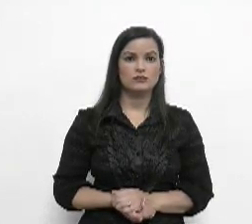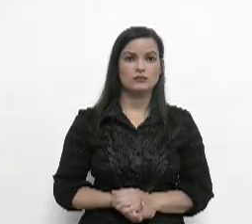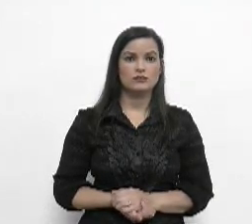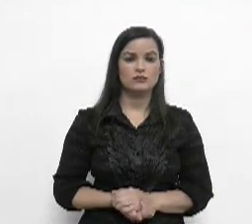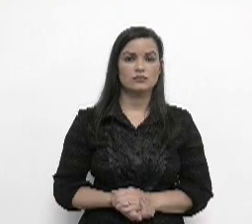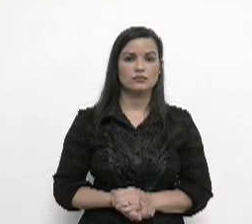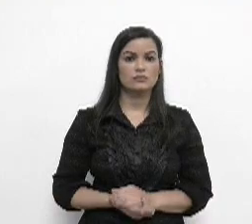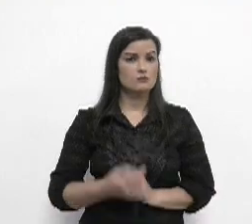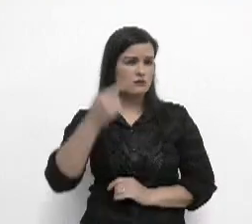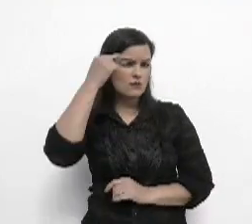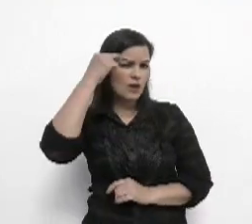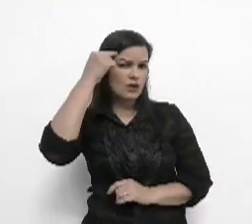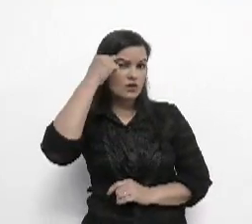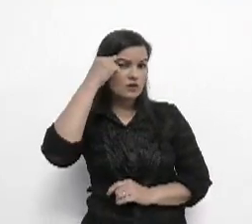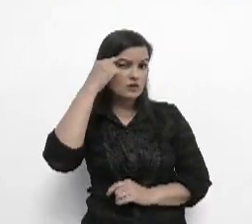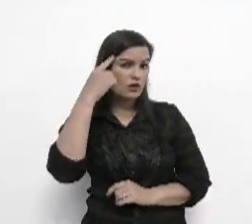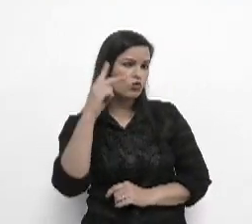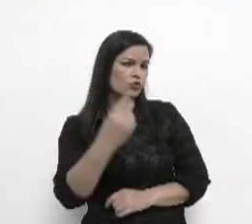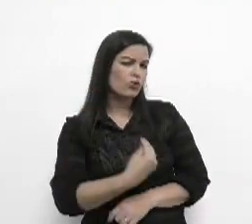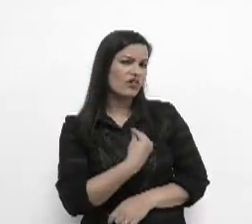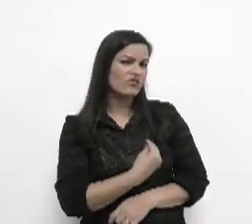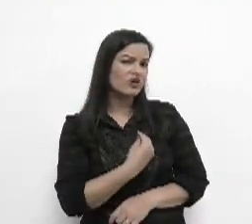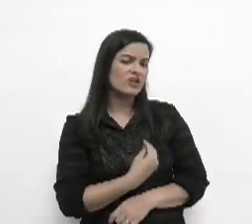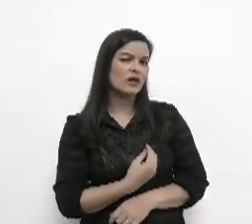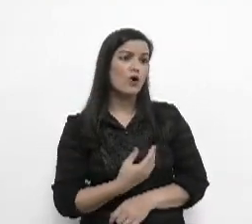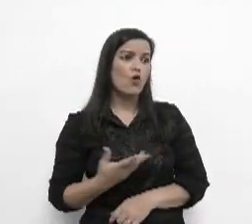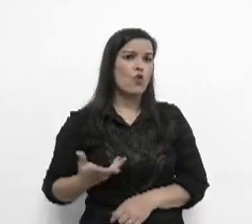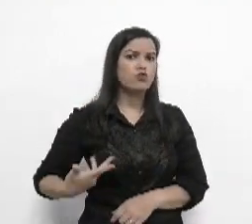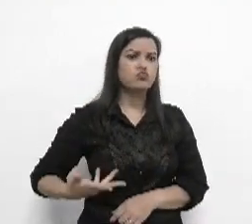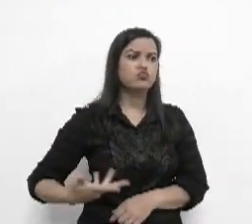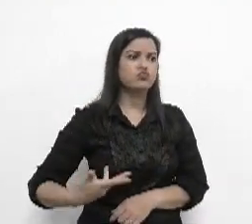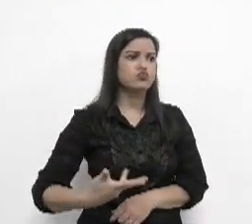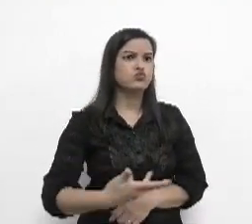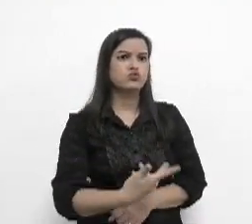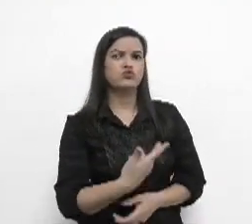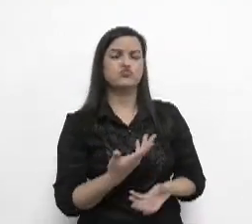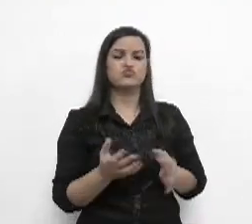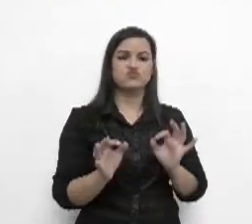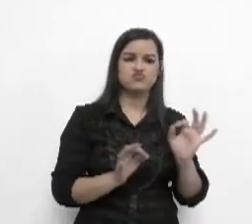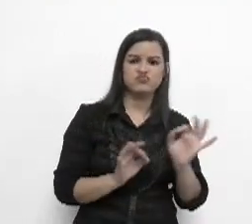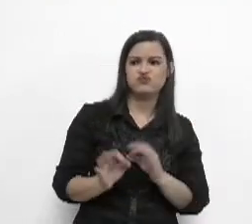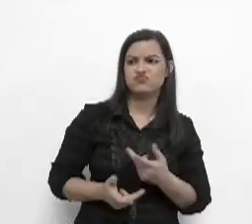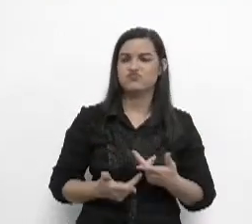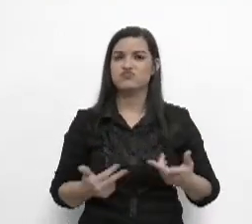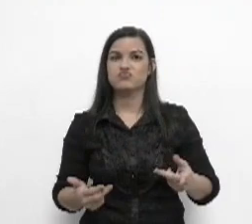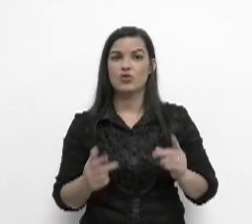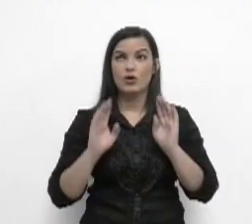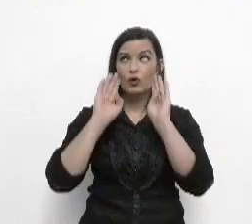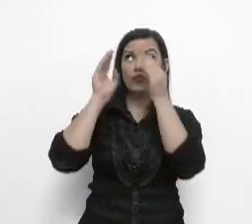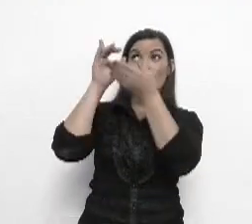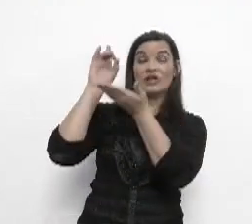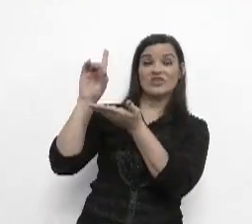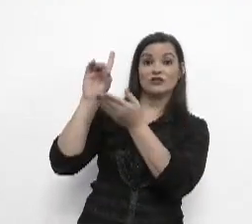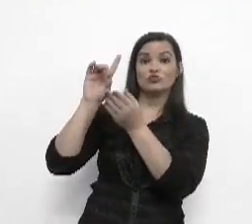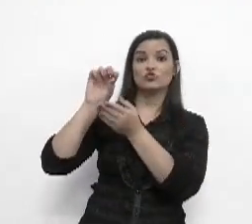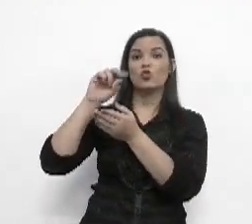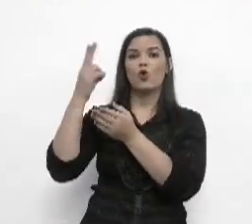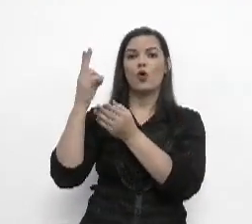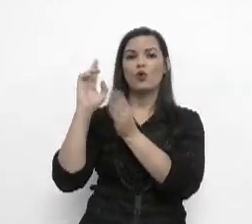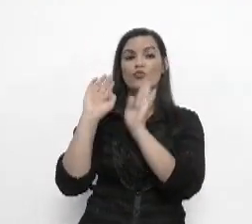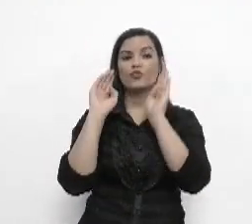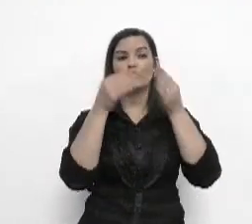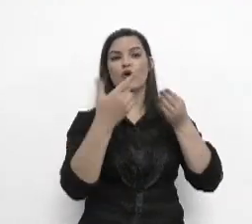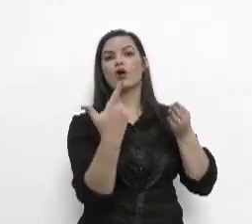보십시오. Pense se a correria do seu dia a dia faz com que você foque em Deus ou você desfoque das coisas de Deus.